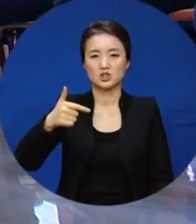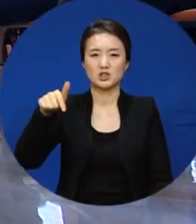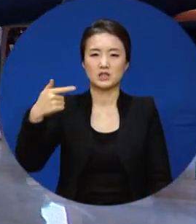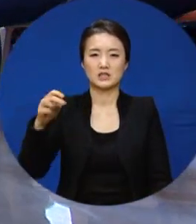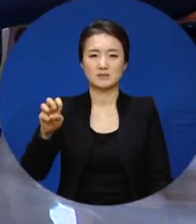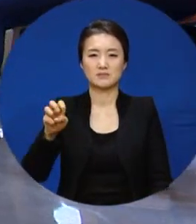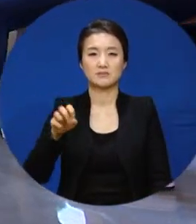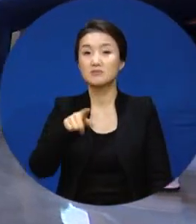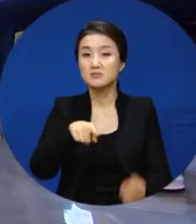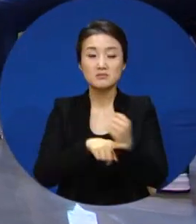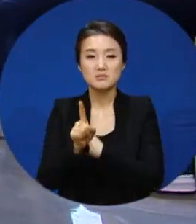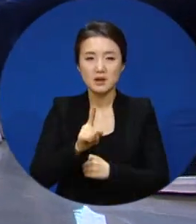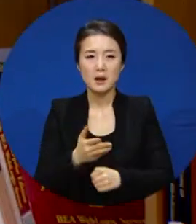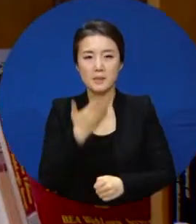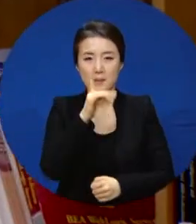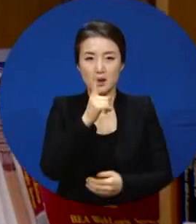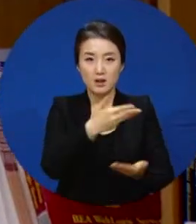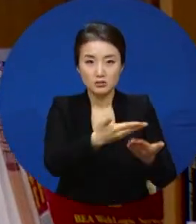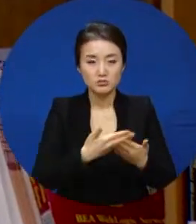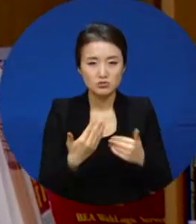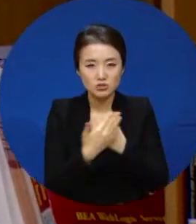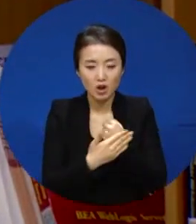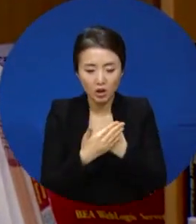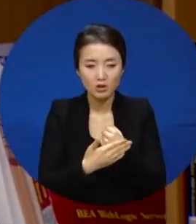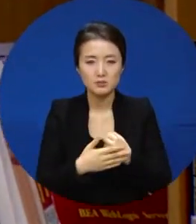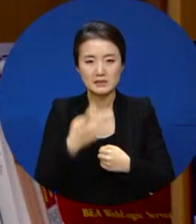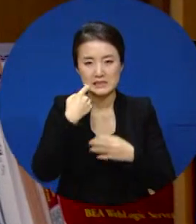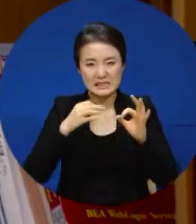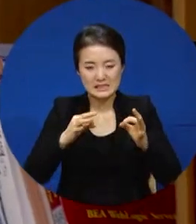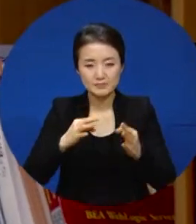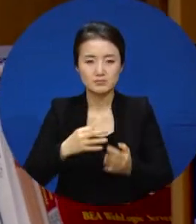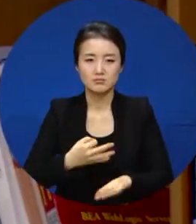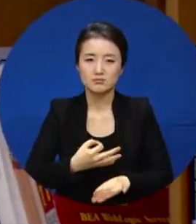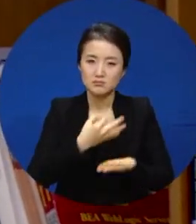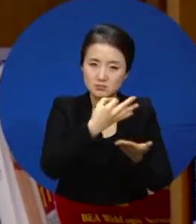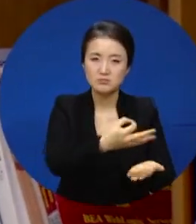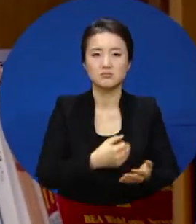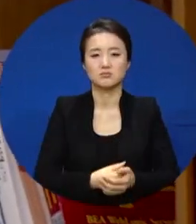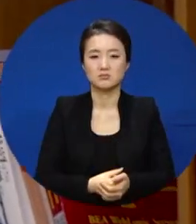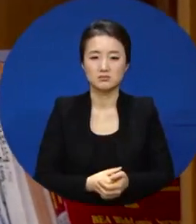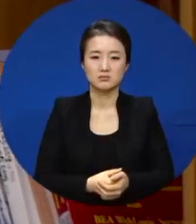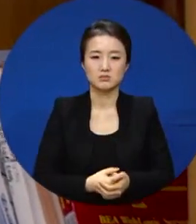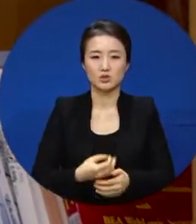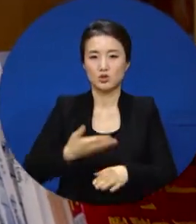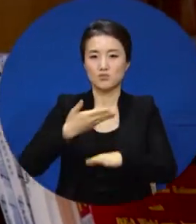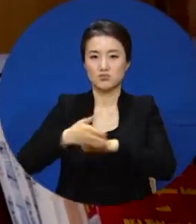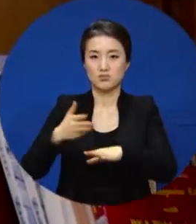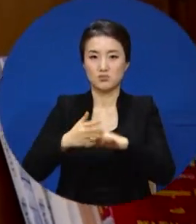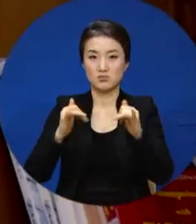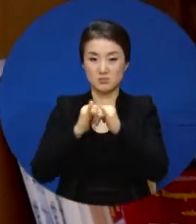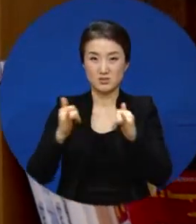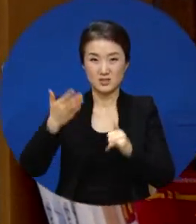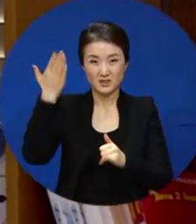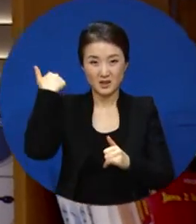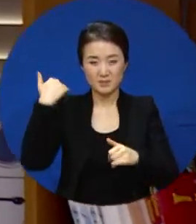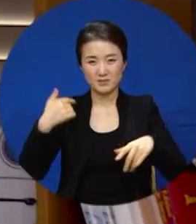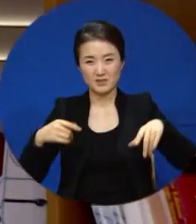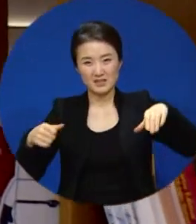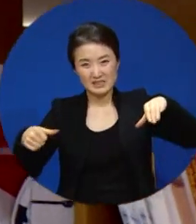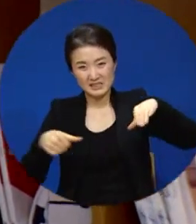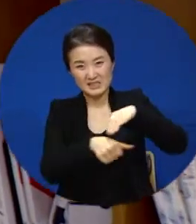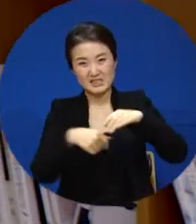받아 있어 줘 두번째 안주는 뭐냐면 자기를 갈아 인사로 격하게 딴 불량배를 잡았어요 어떻겠어